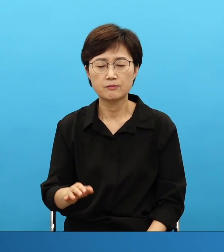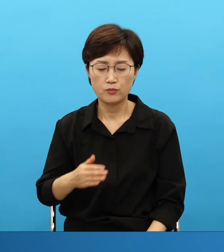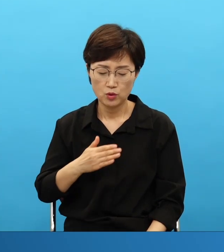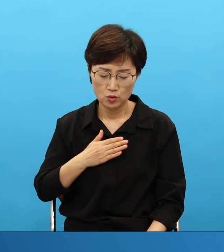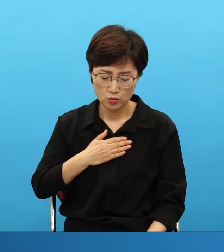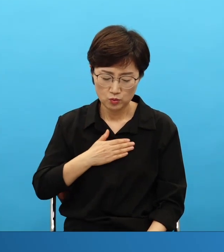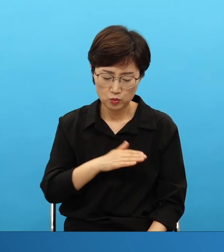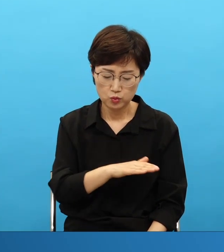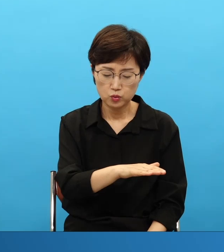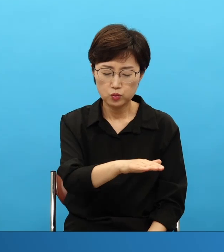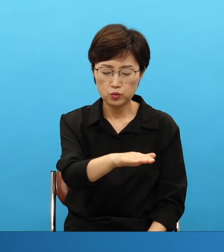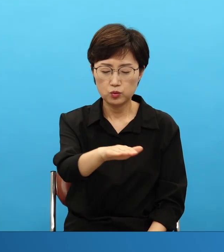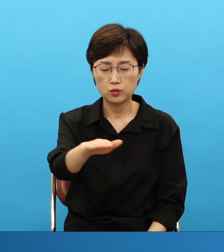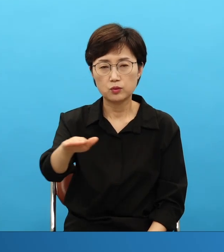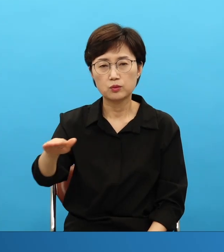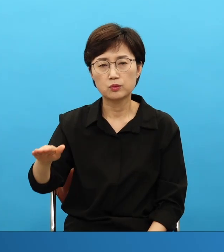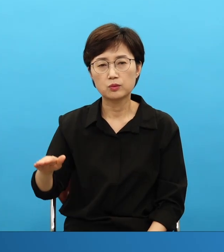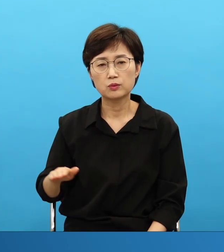아